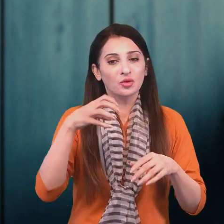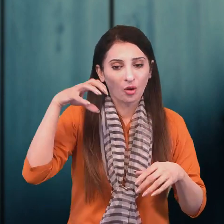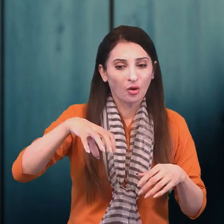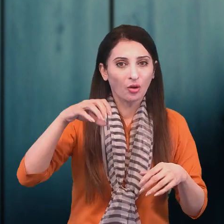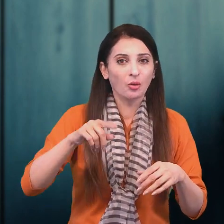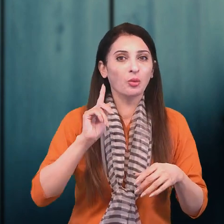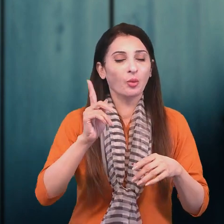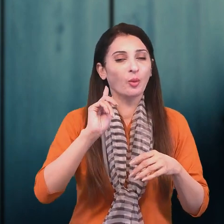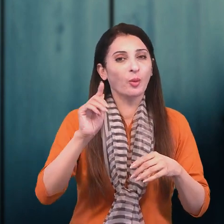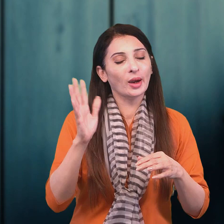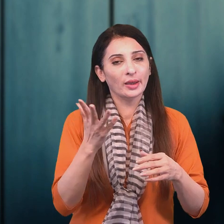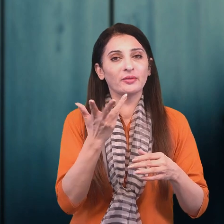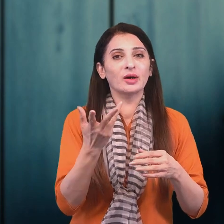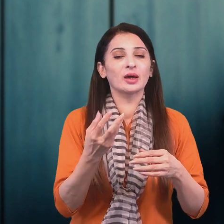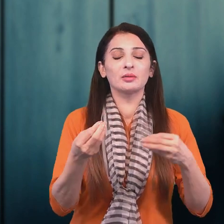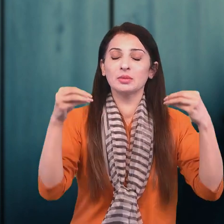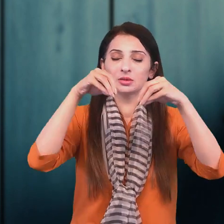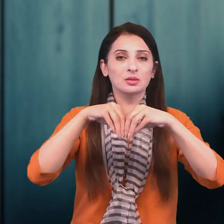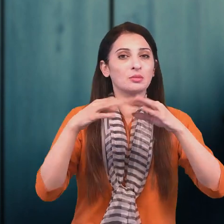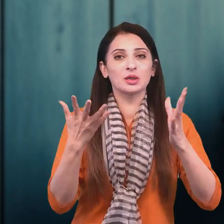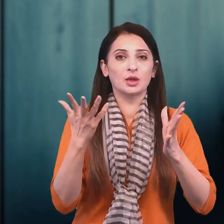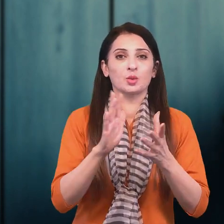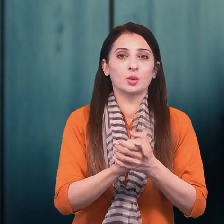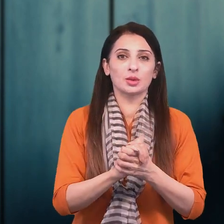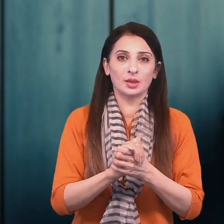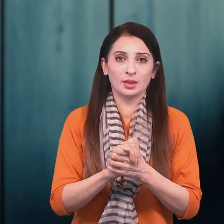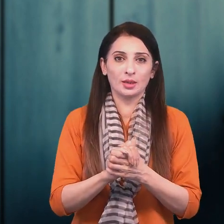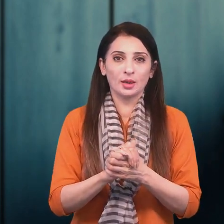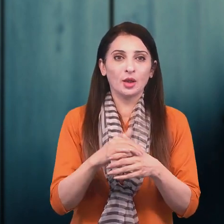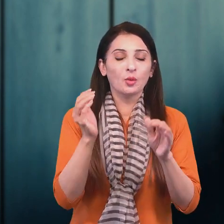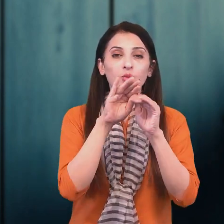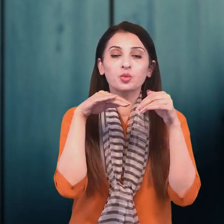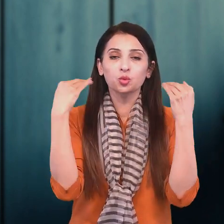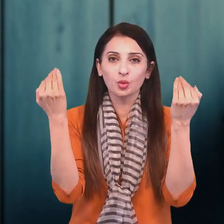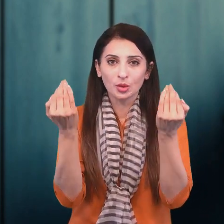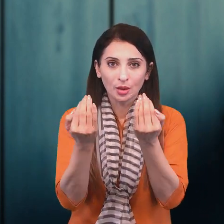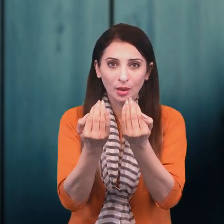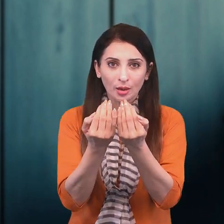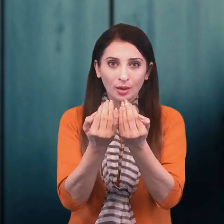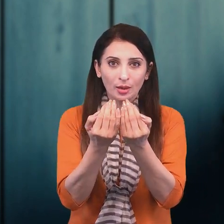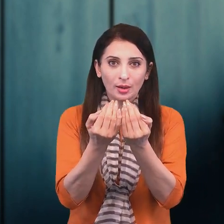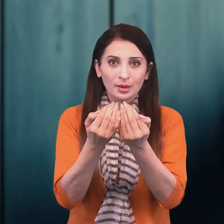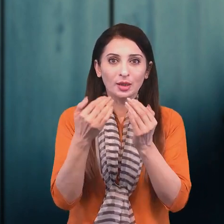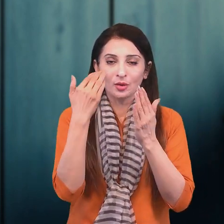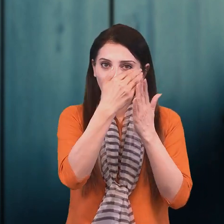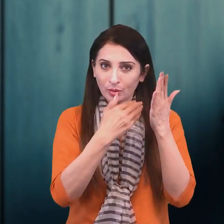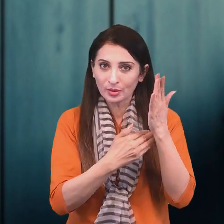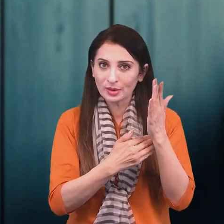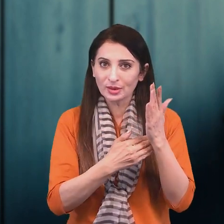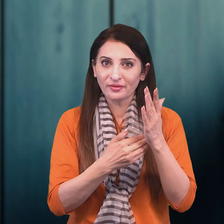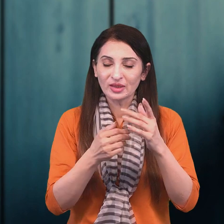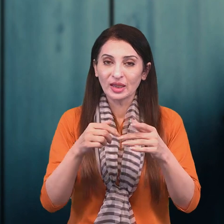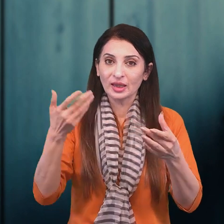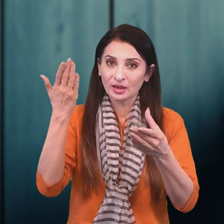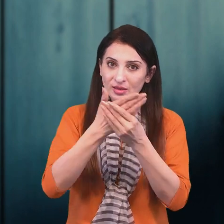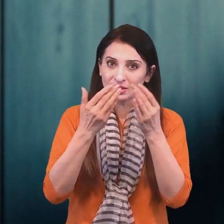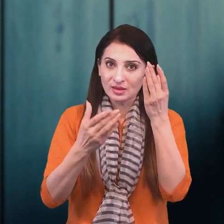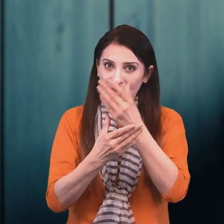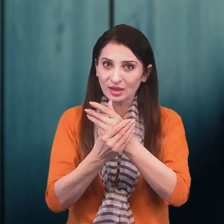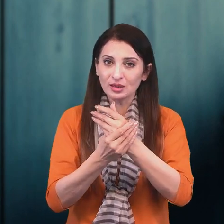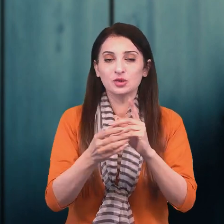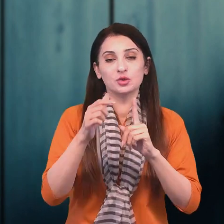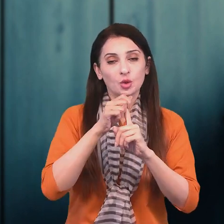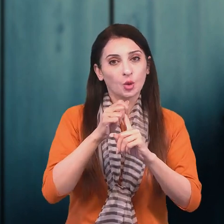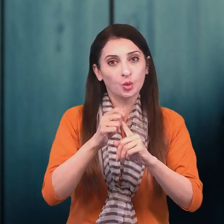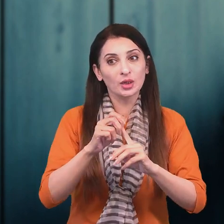نصابی سرگرمیوں میں بھی نہیں لیتے، کتابیں نہیں پڑھتے. اور جو ورلڈ اکنامک فورم کی جانب سے ایک اسکل سیٹ دیا گیا، اب تو ہم یہ دیکھتے